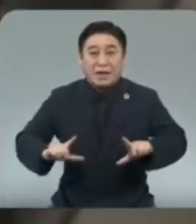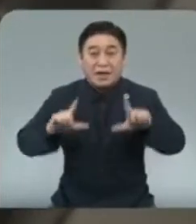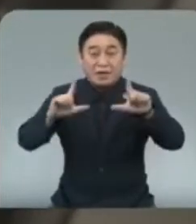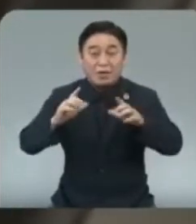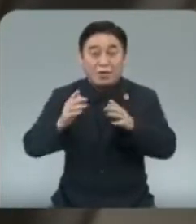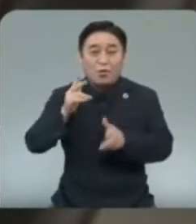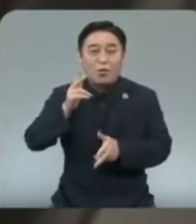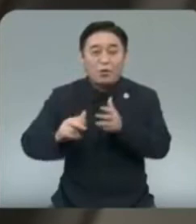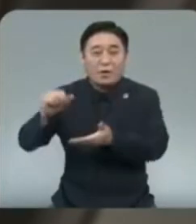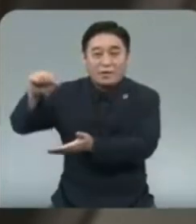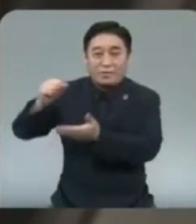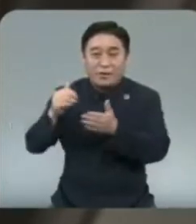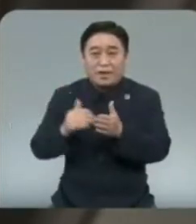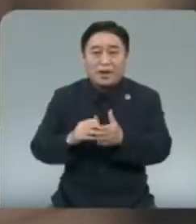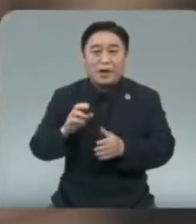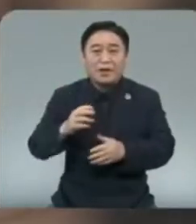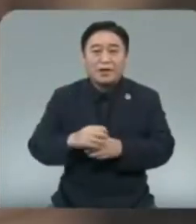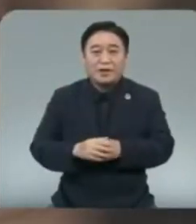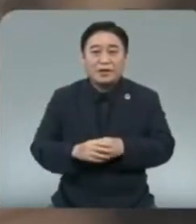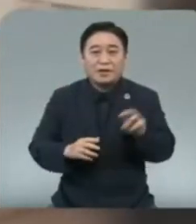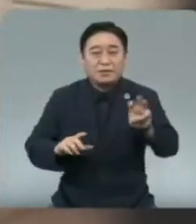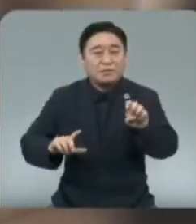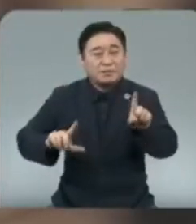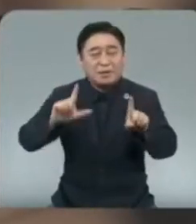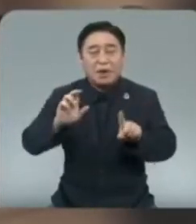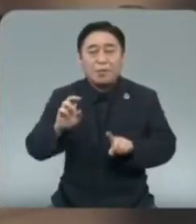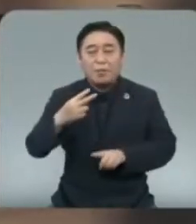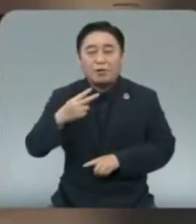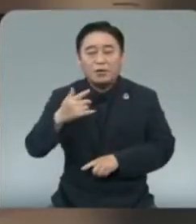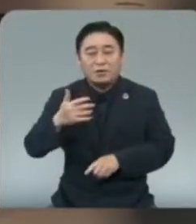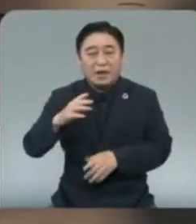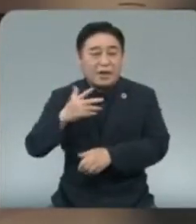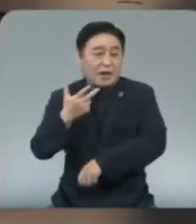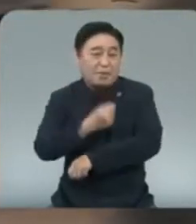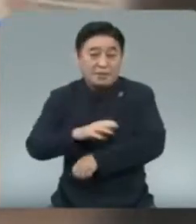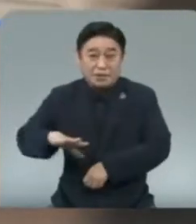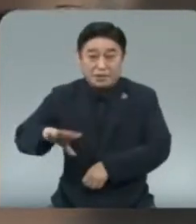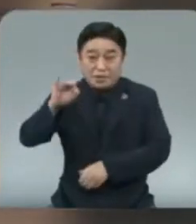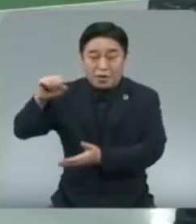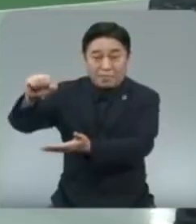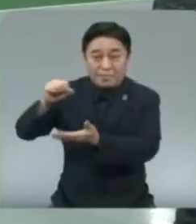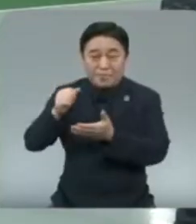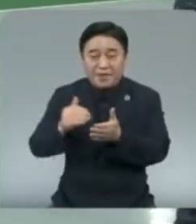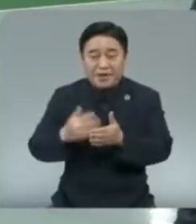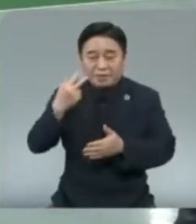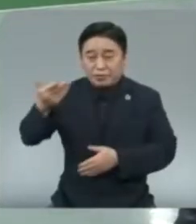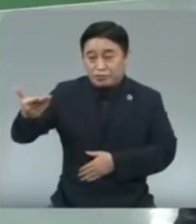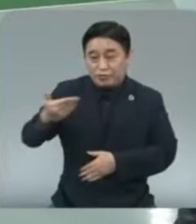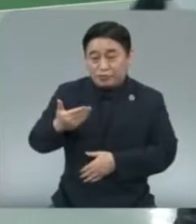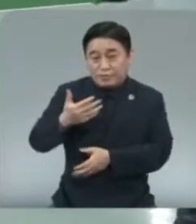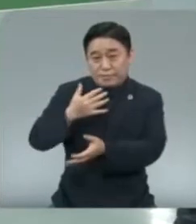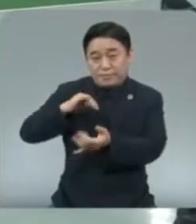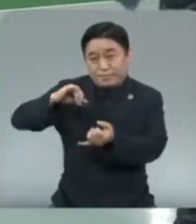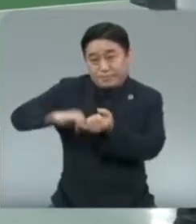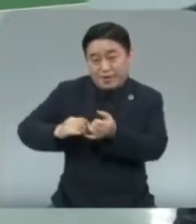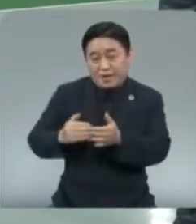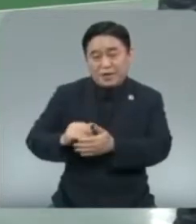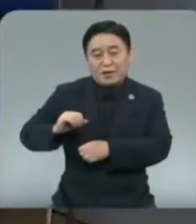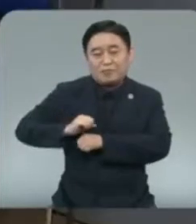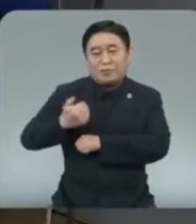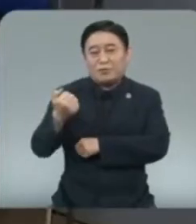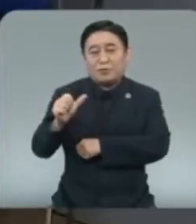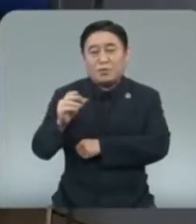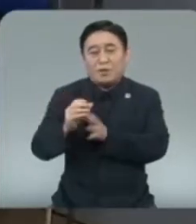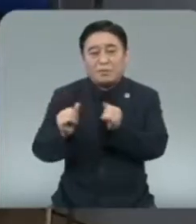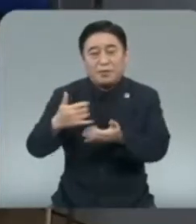31일에는 모더나 백신 5만 5천 회분이 국내에 처음으로 도입됩니다. 미국이 제공하기로 한 국군 장병